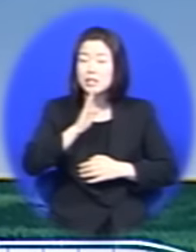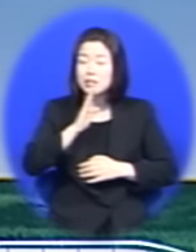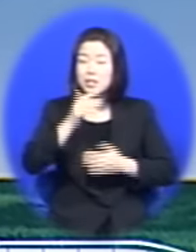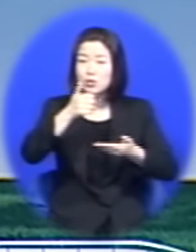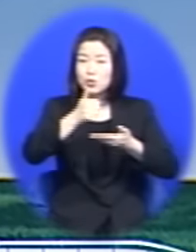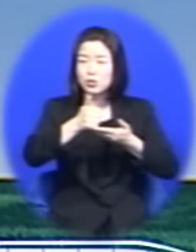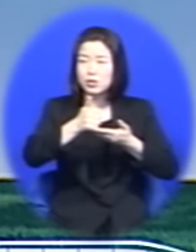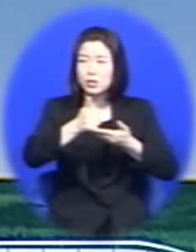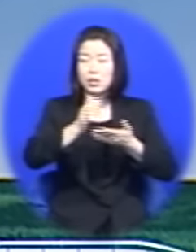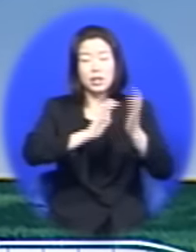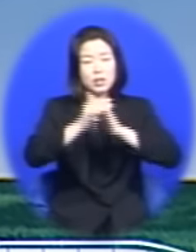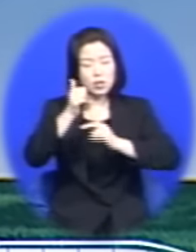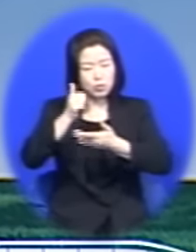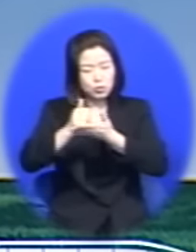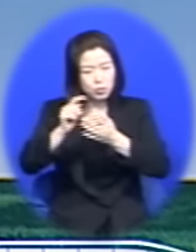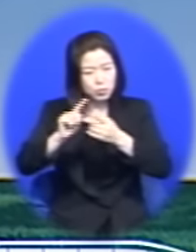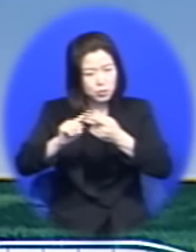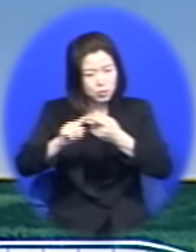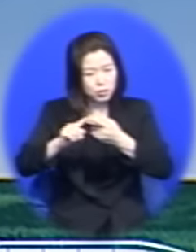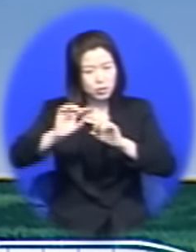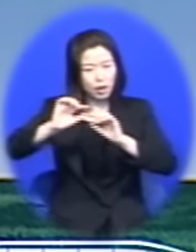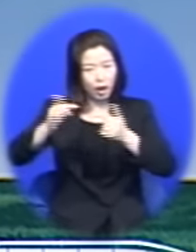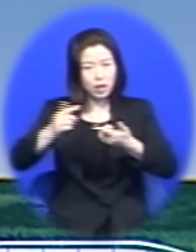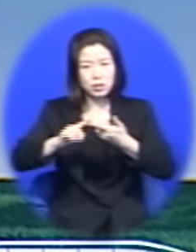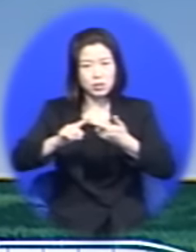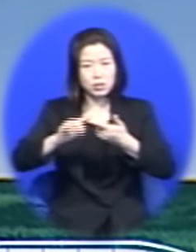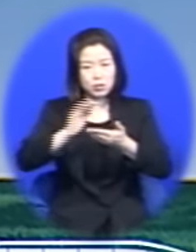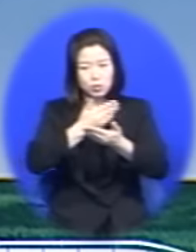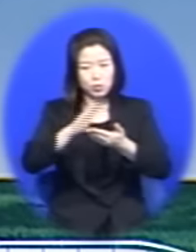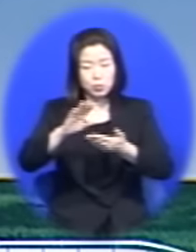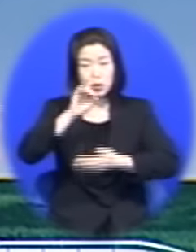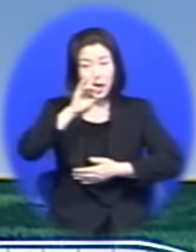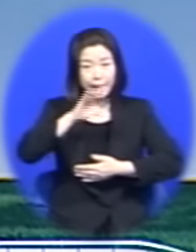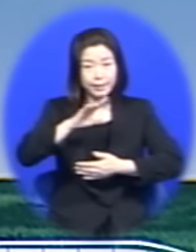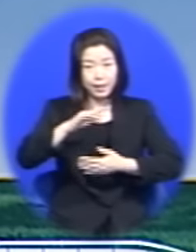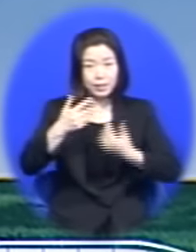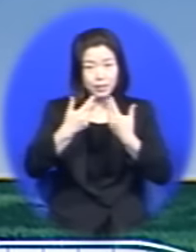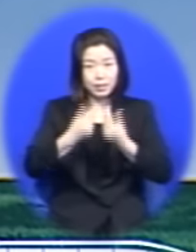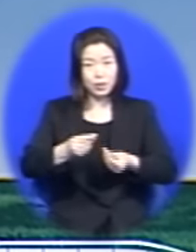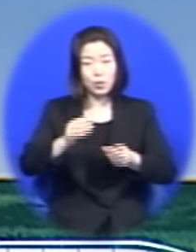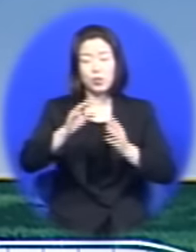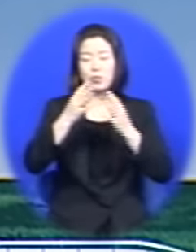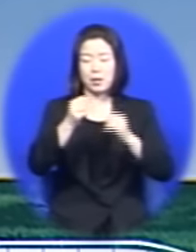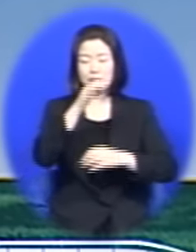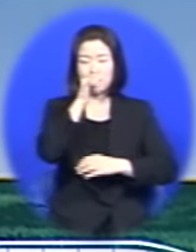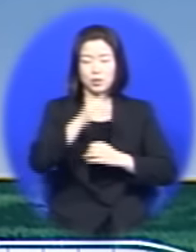주인이 예수님인지 아닌지 구분이 잘 안 되는 경우 많습니다.